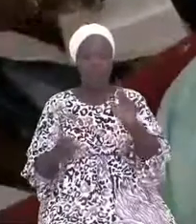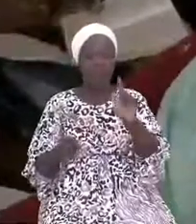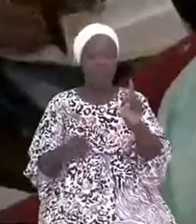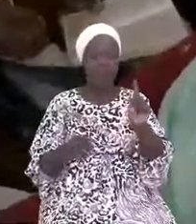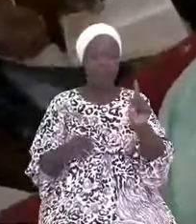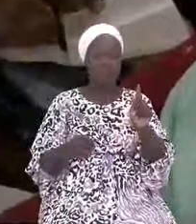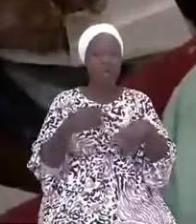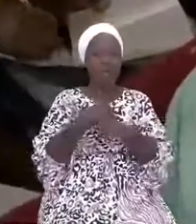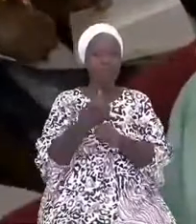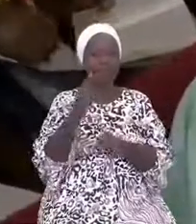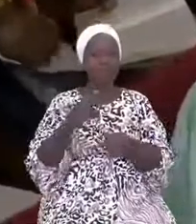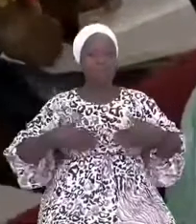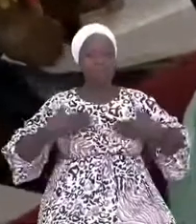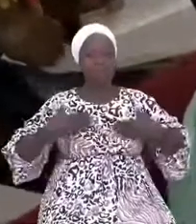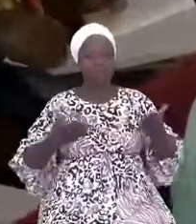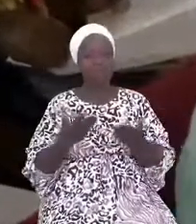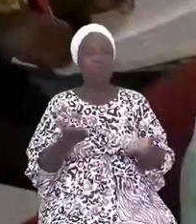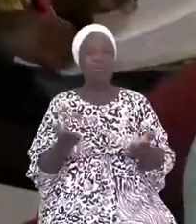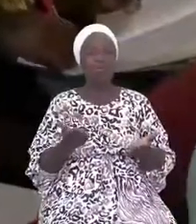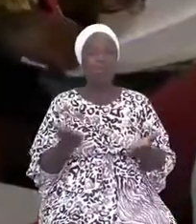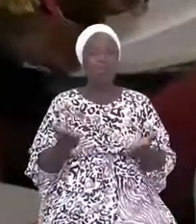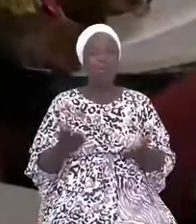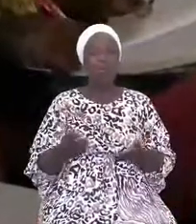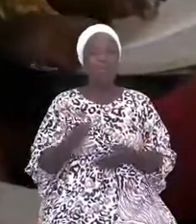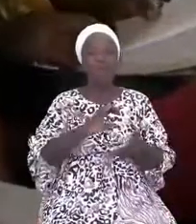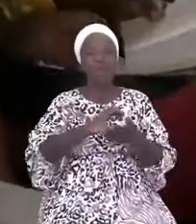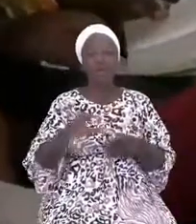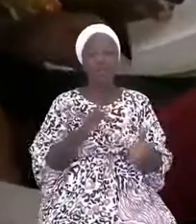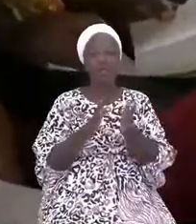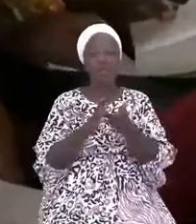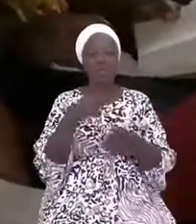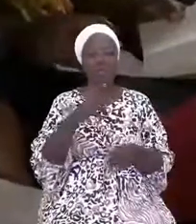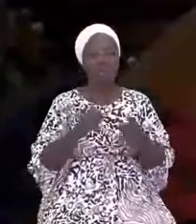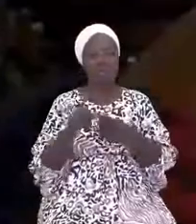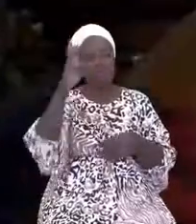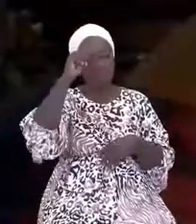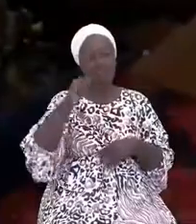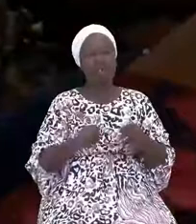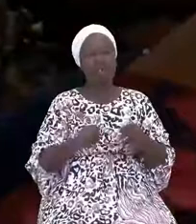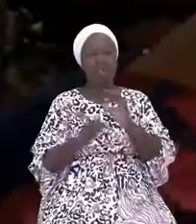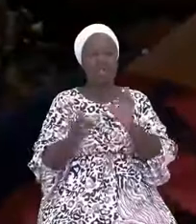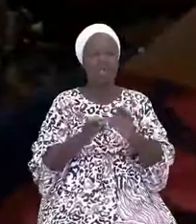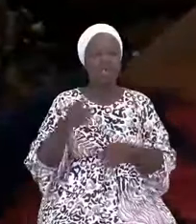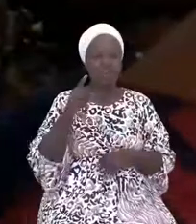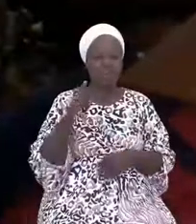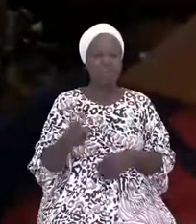ta conclusion. Verset 21. Jésus lui dit, si tu veux être